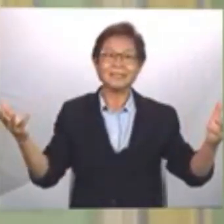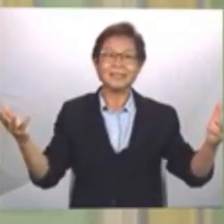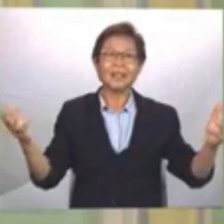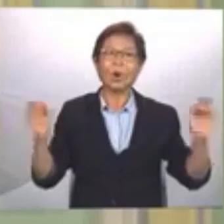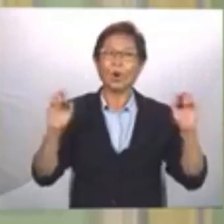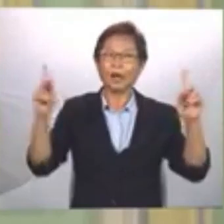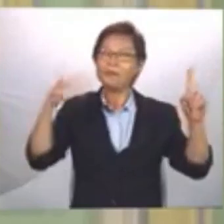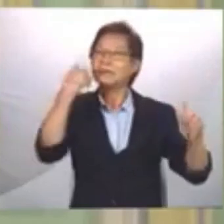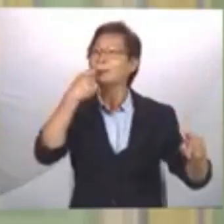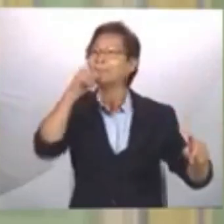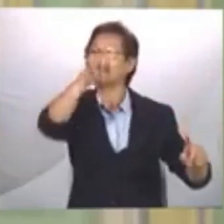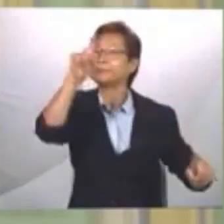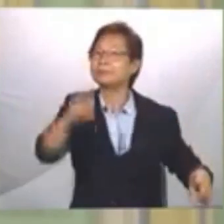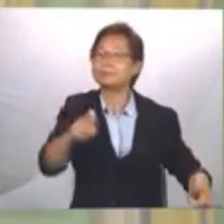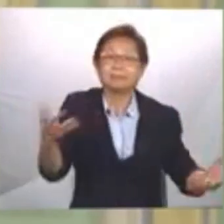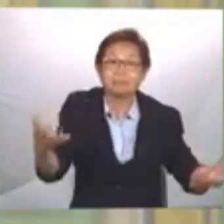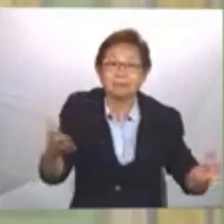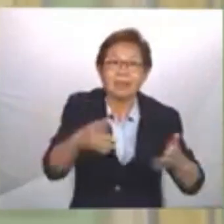Okey, siapa?